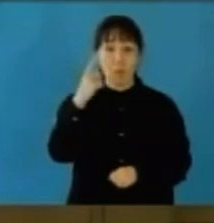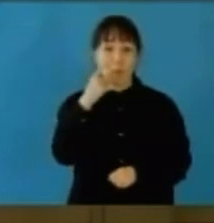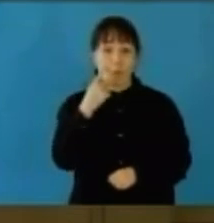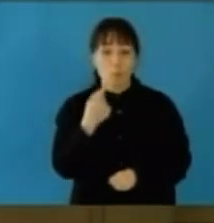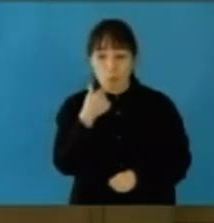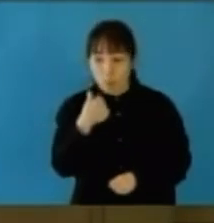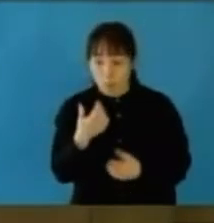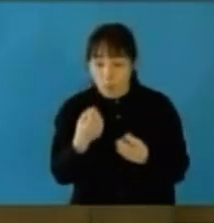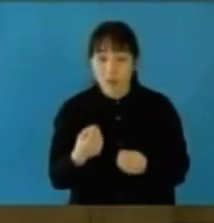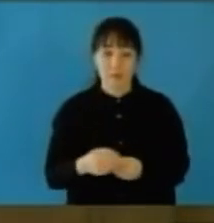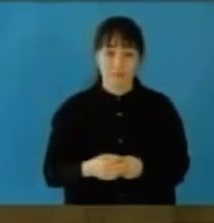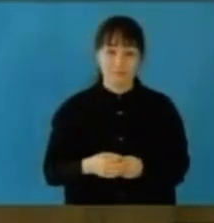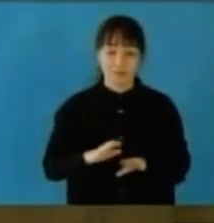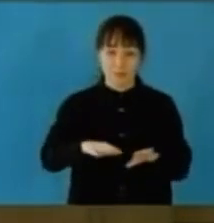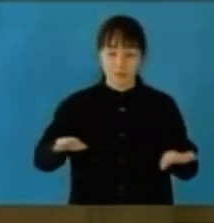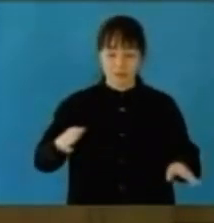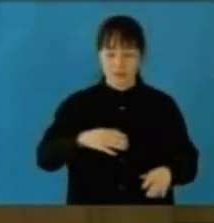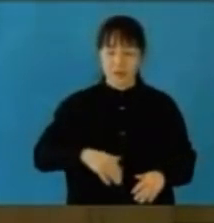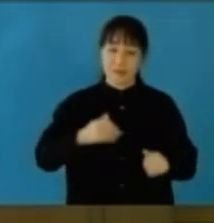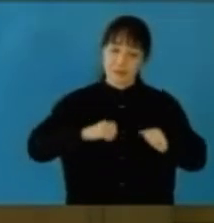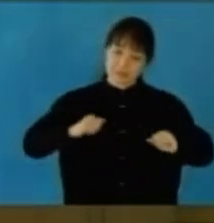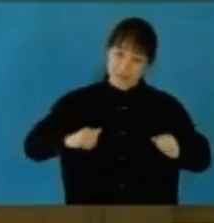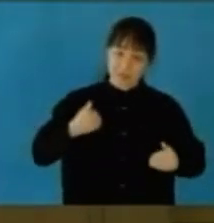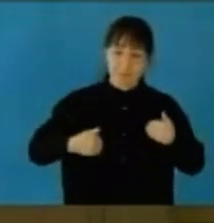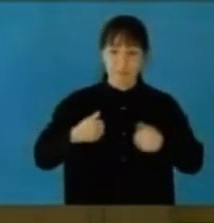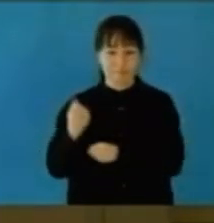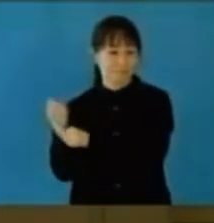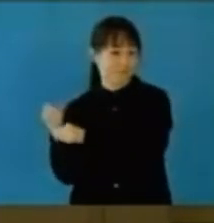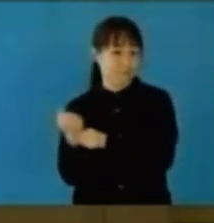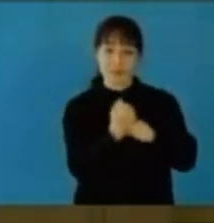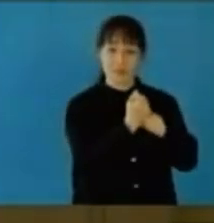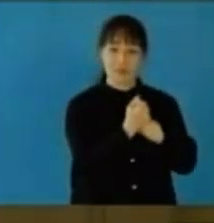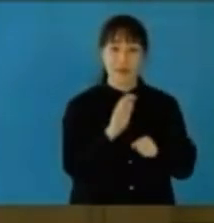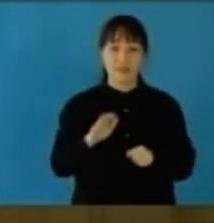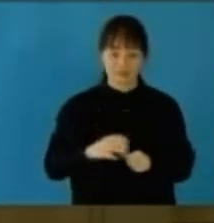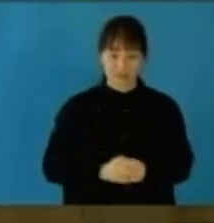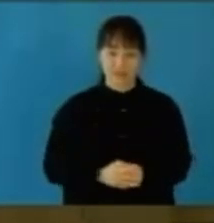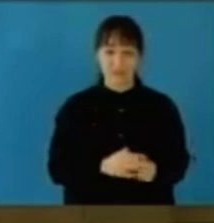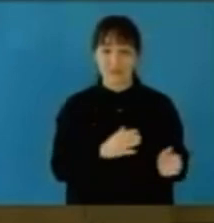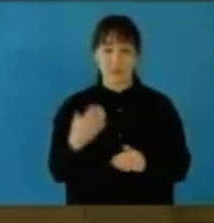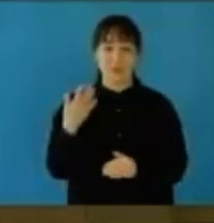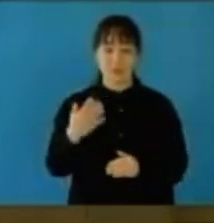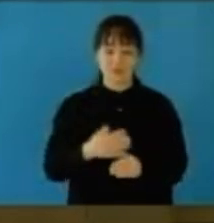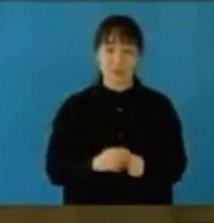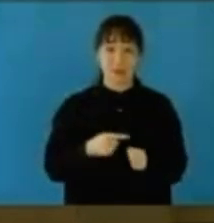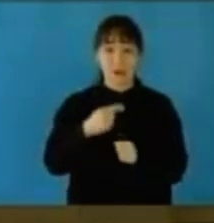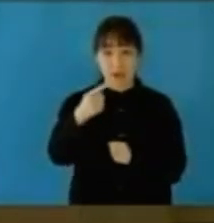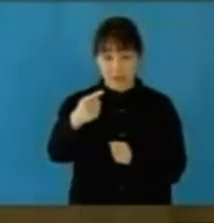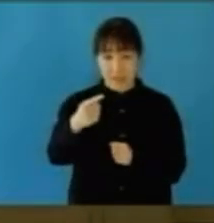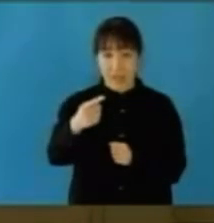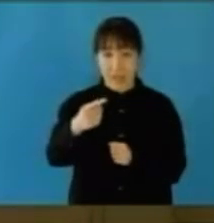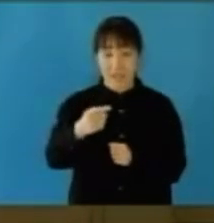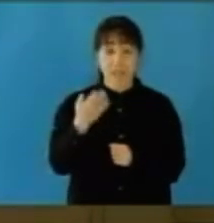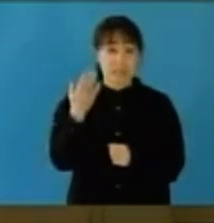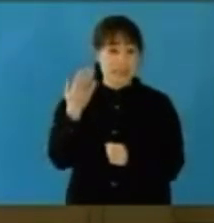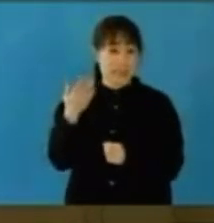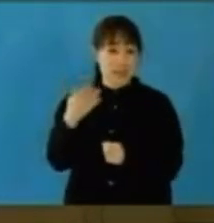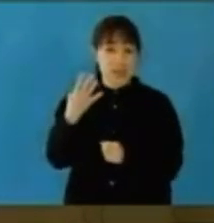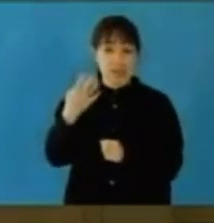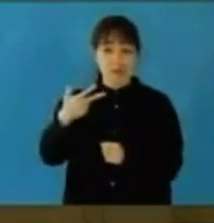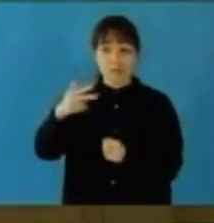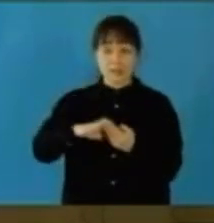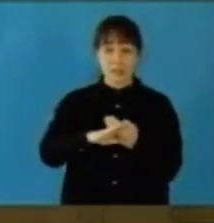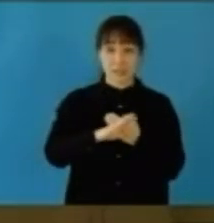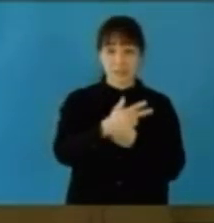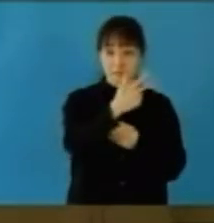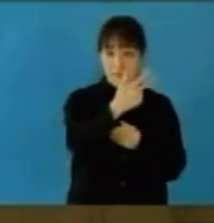本当に子供たちが元気にいっぱい楽しんでまして、素晴らしい取り組みでした。そこで伺いますが、来年に向けて、前回の4市以外の